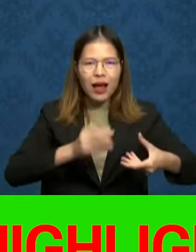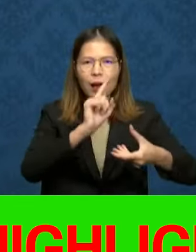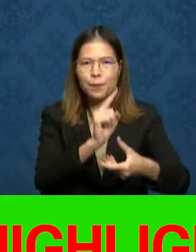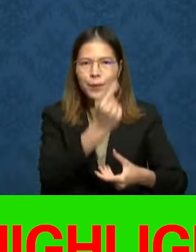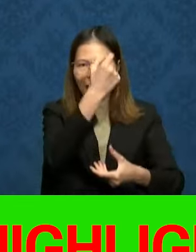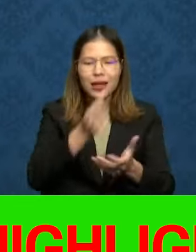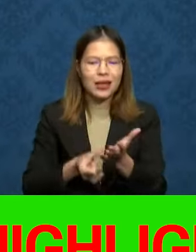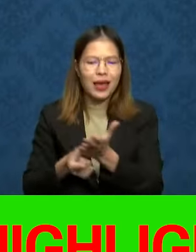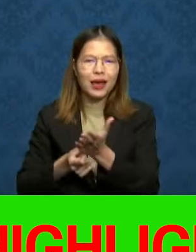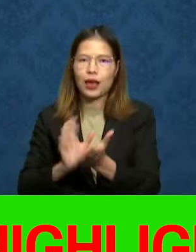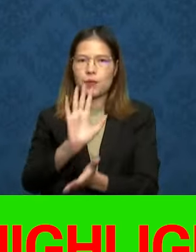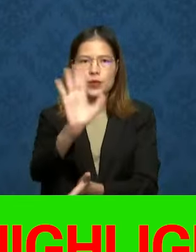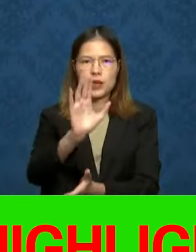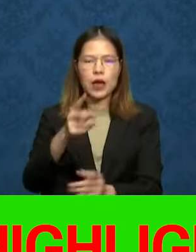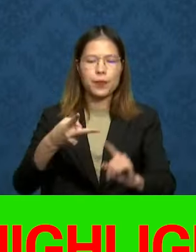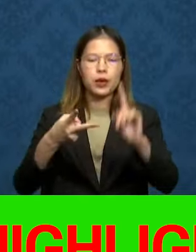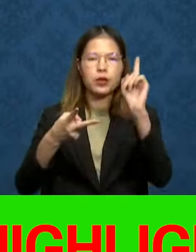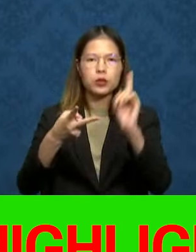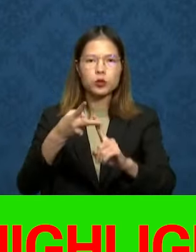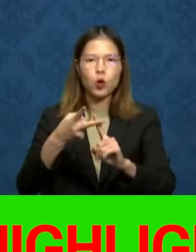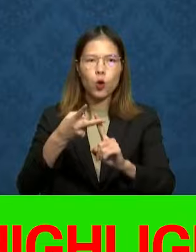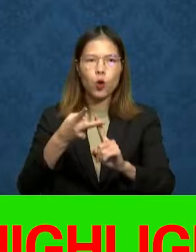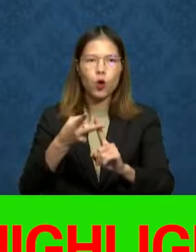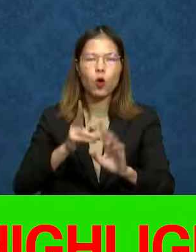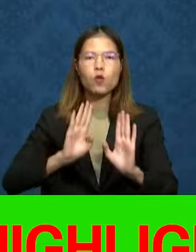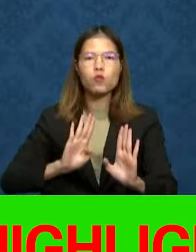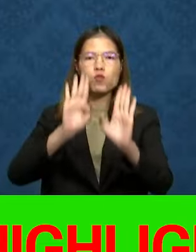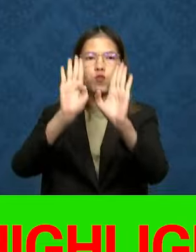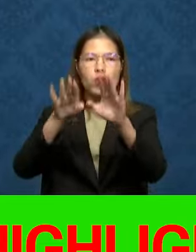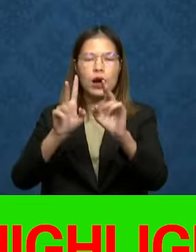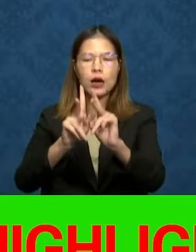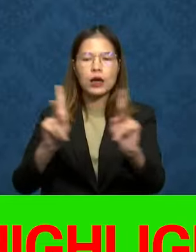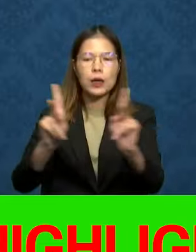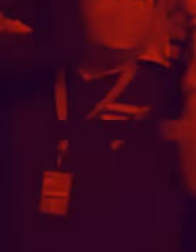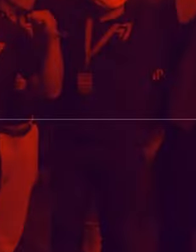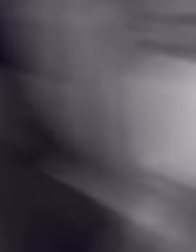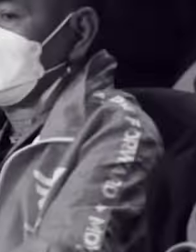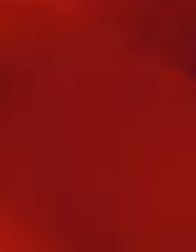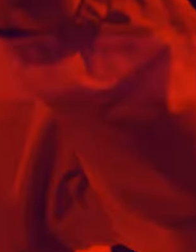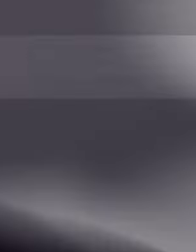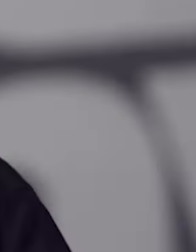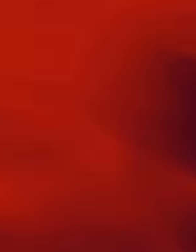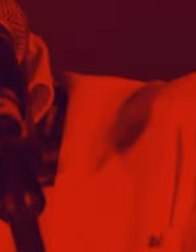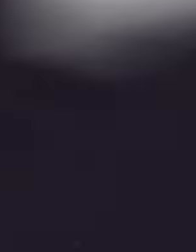รัฐธรรมนูญประเด็นที่ 2นี้ผมขอฝากไปยังกรรมาธิการร่วม